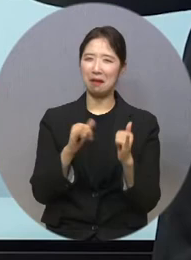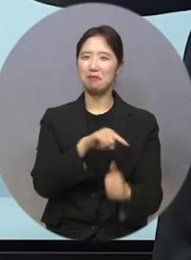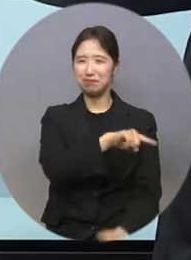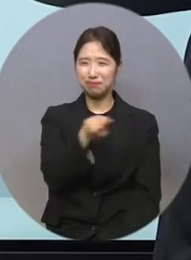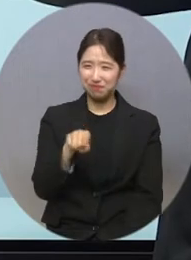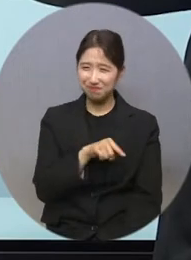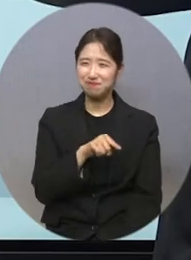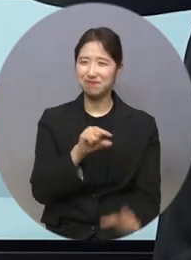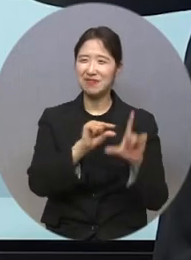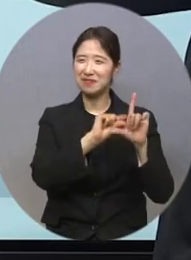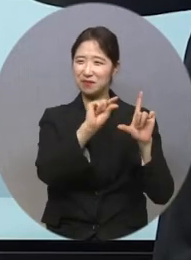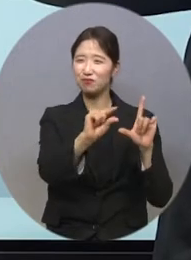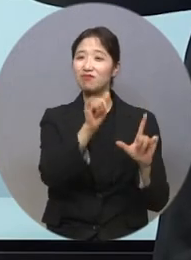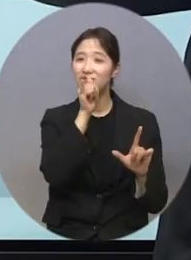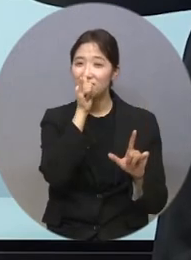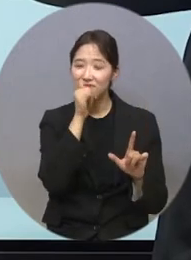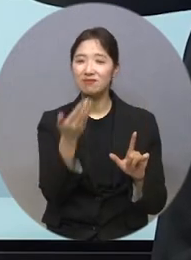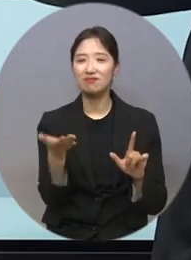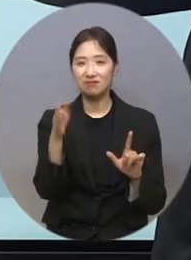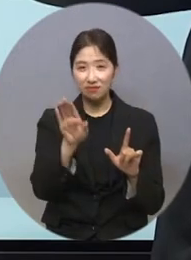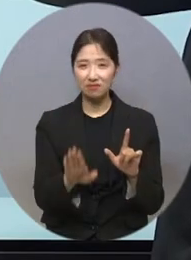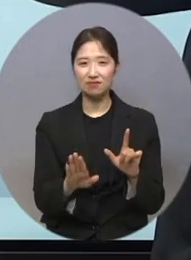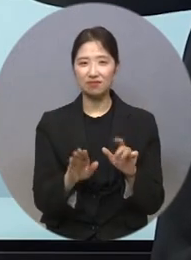여러 가지가 있긴 있는데